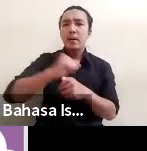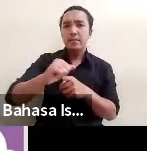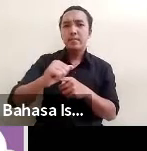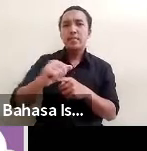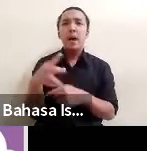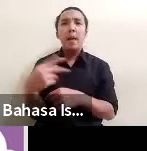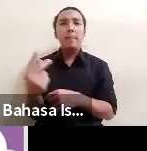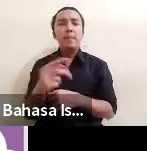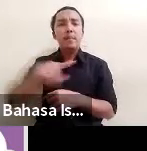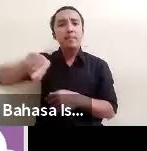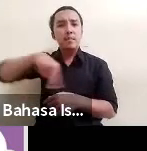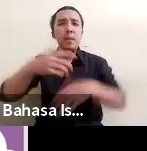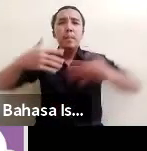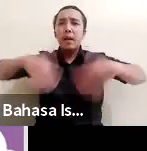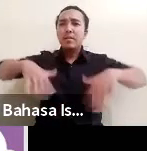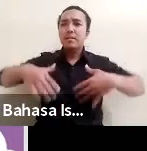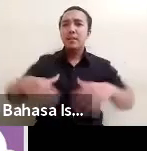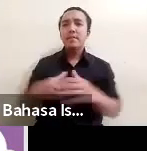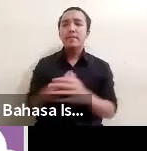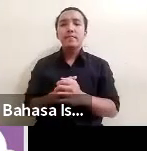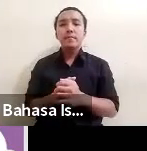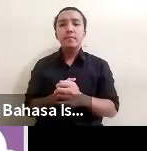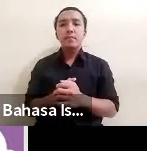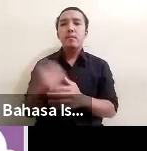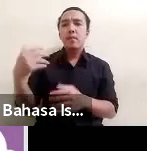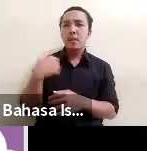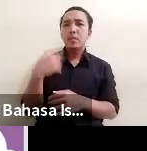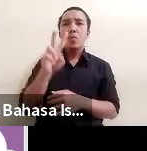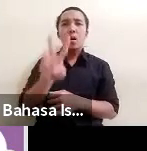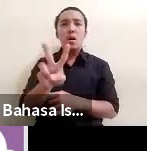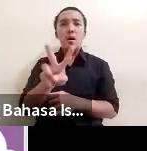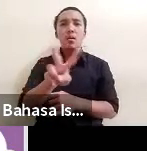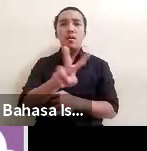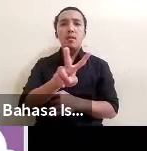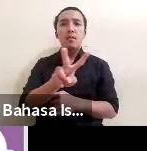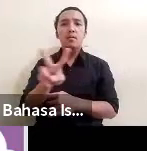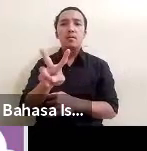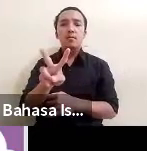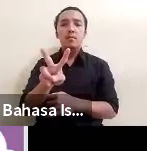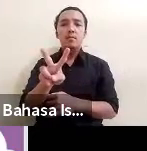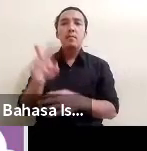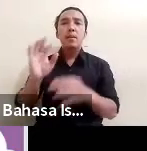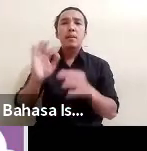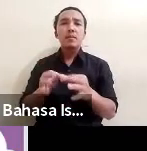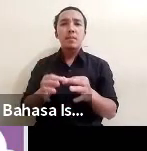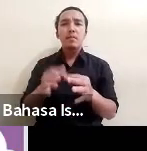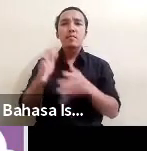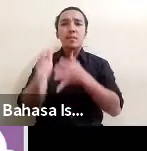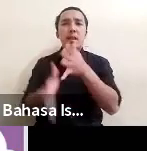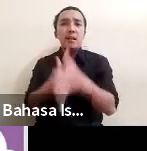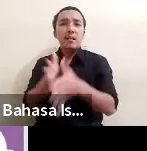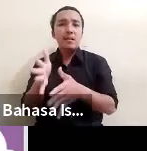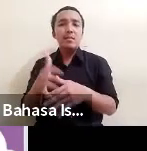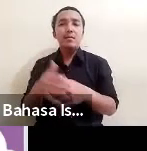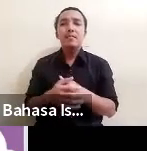Bangkap, ada dua yang melakukan bahasa isyarat, Pak. Termasuk pada saat